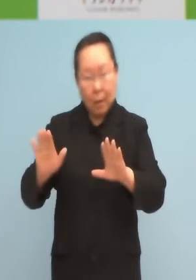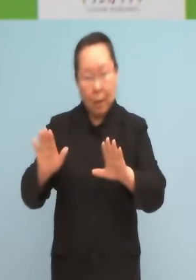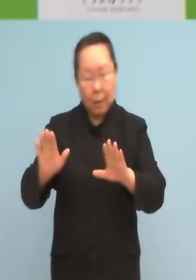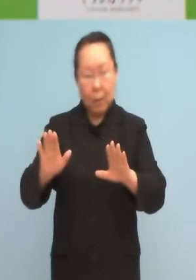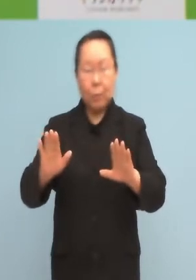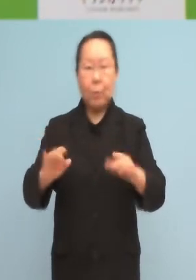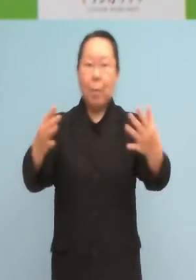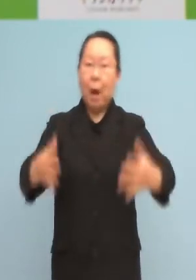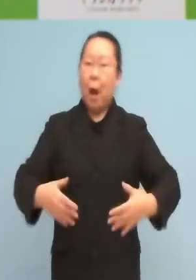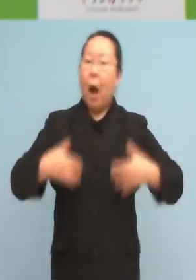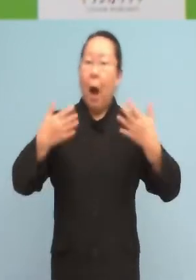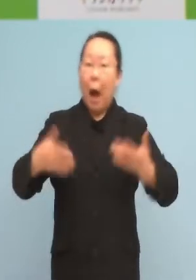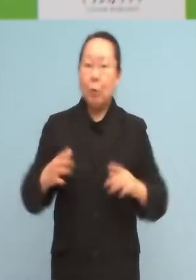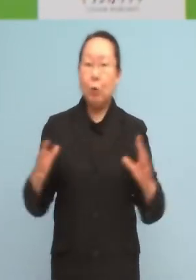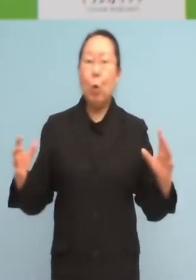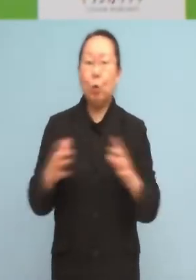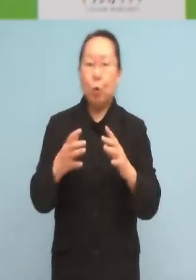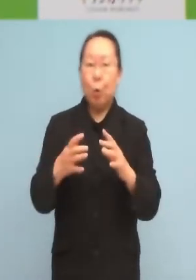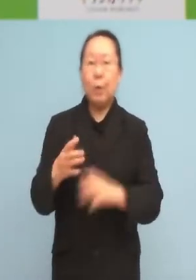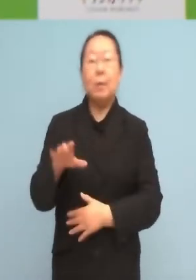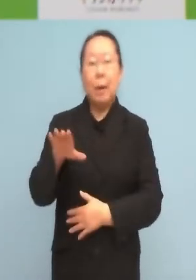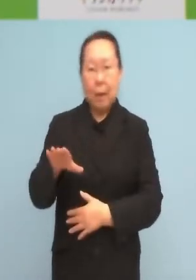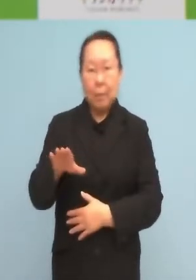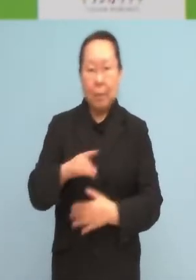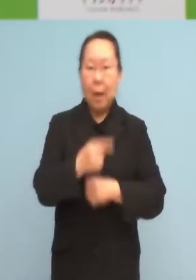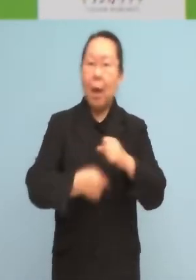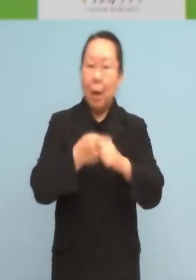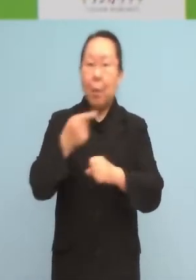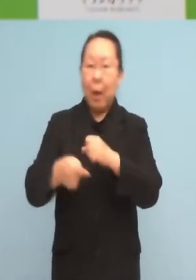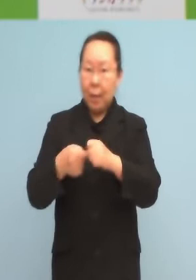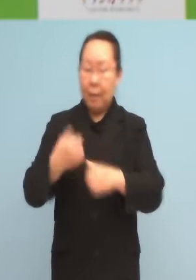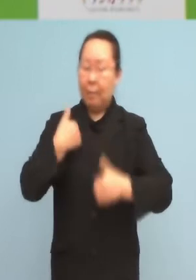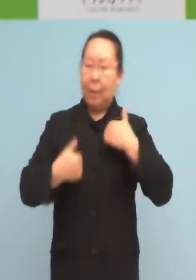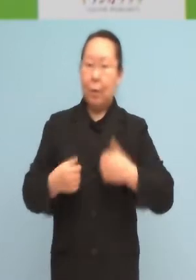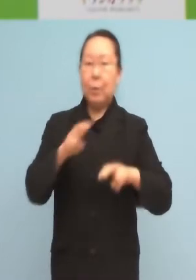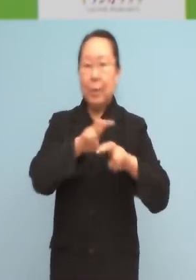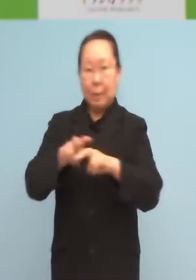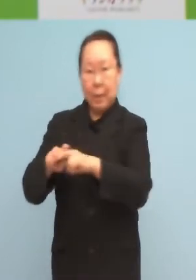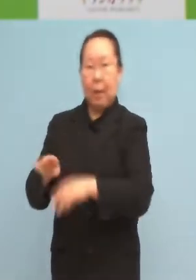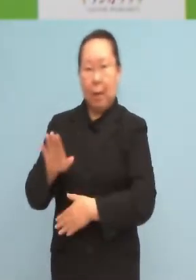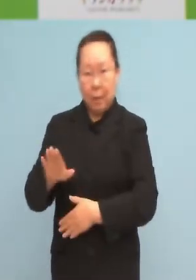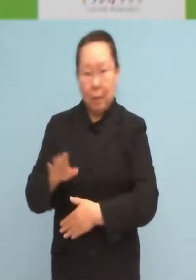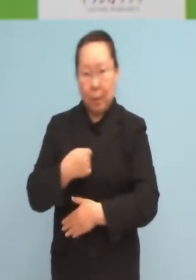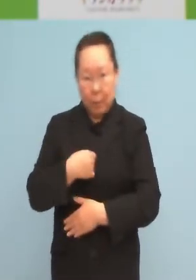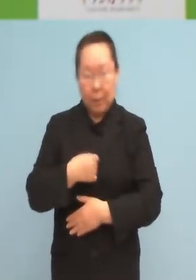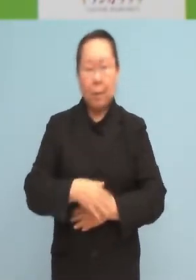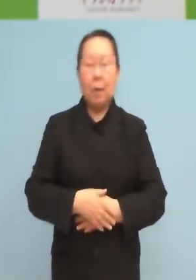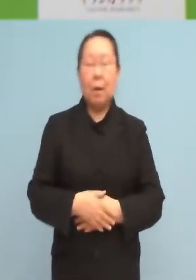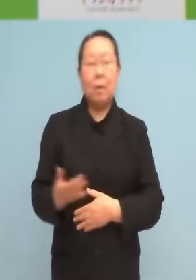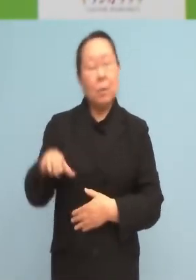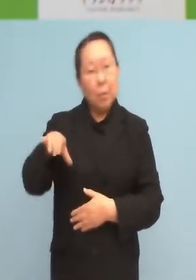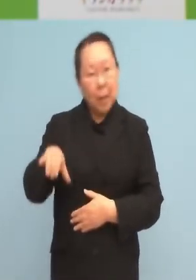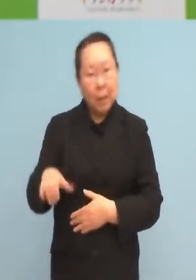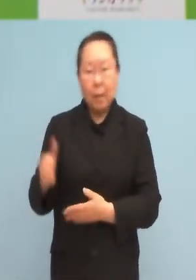新春というか、春の集いというのがありまして、毎年私楽しみにして出席させていただいておりました。そこでお